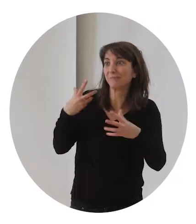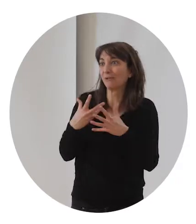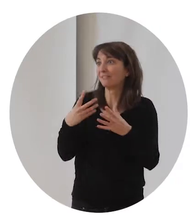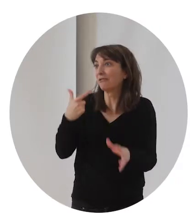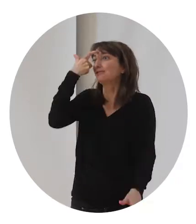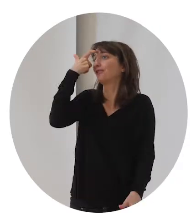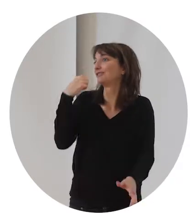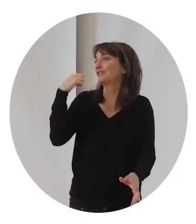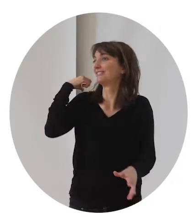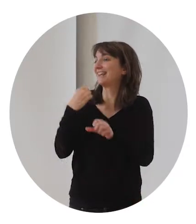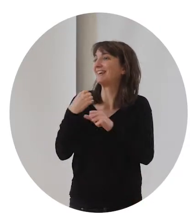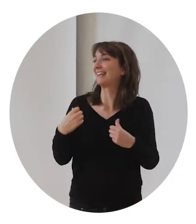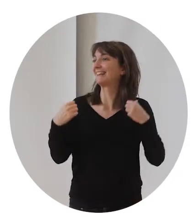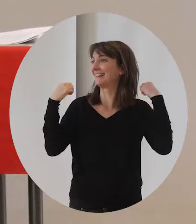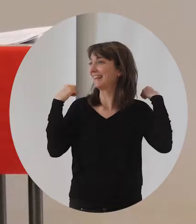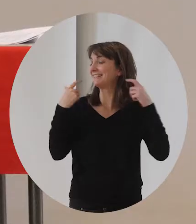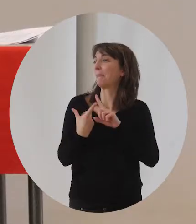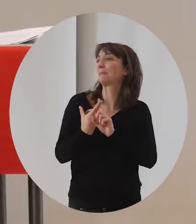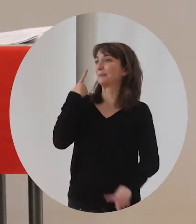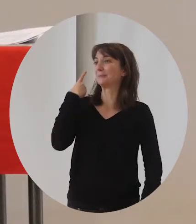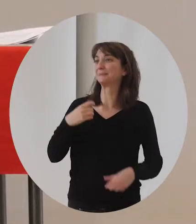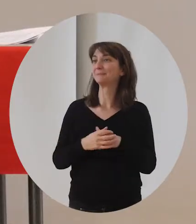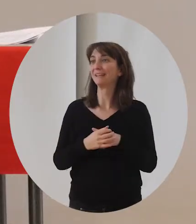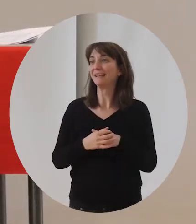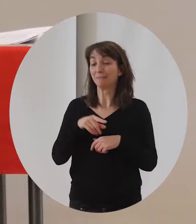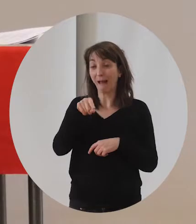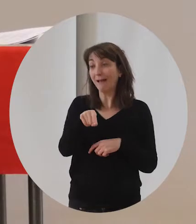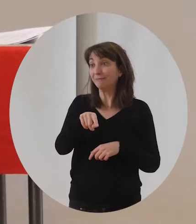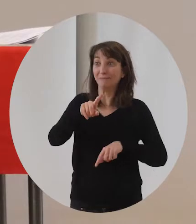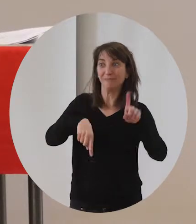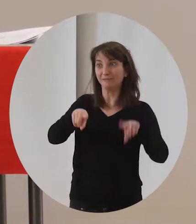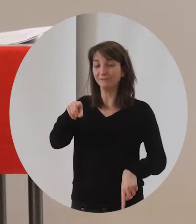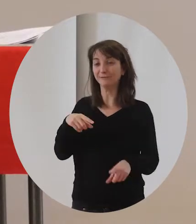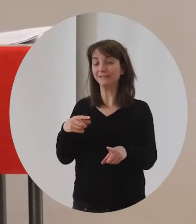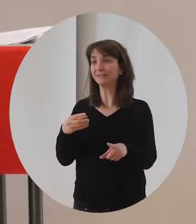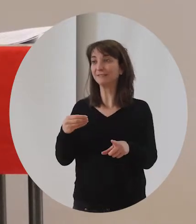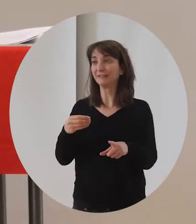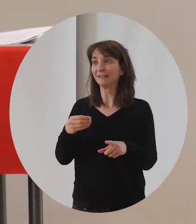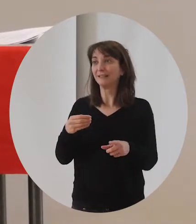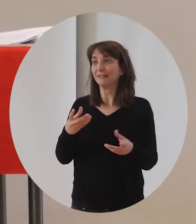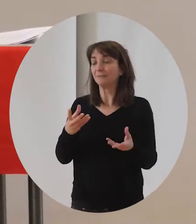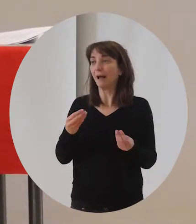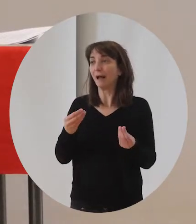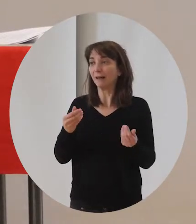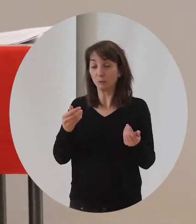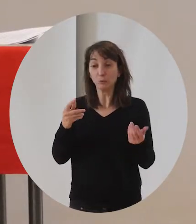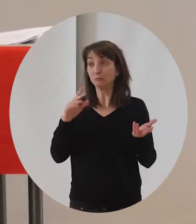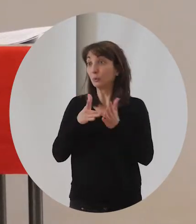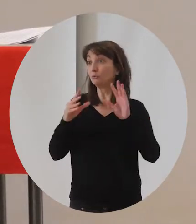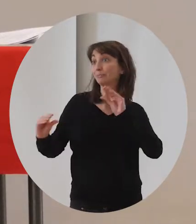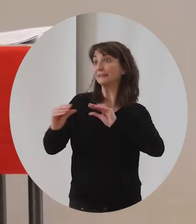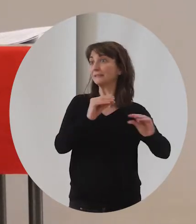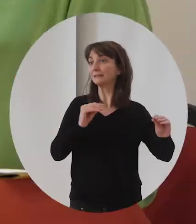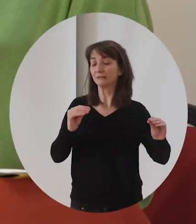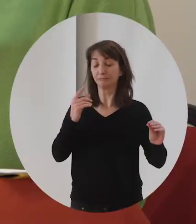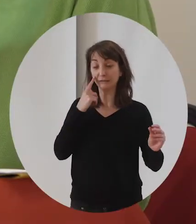et qui montrent que travailler l'espace arrière, c'est extrêmement important. Parce que chez eux, des fois, puis toutes les notions spatiales,